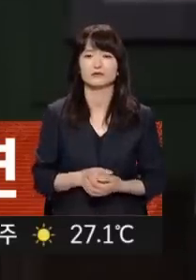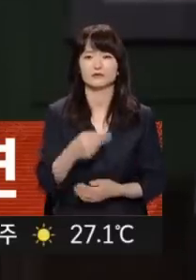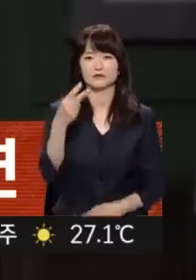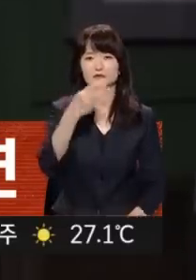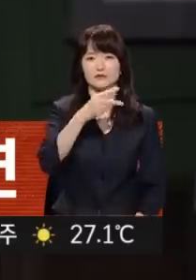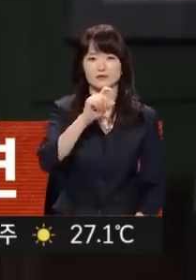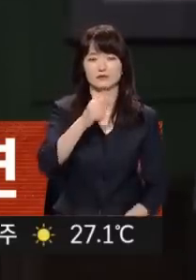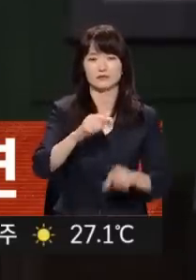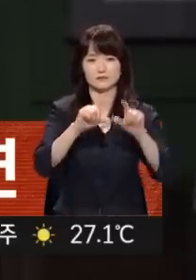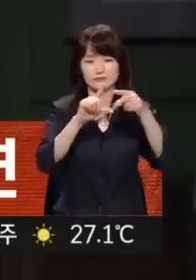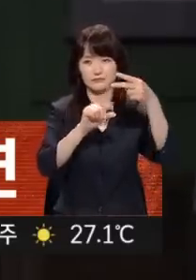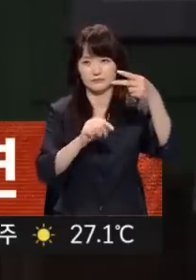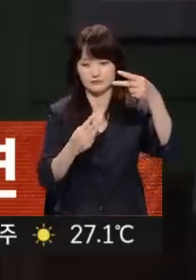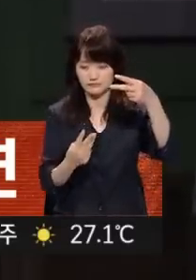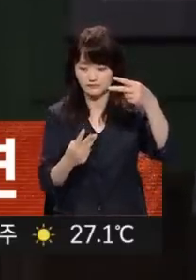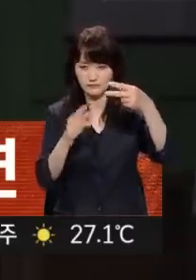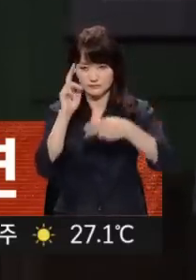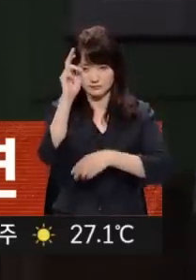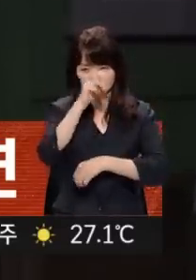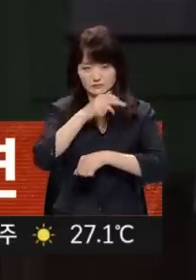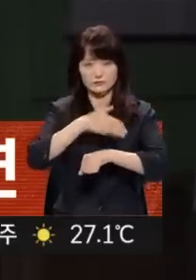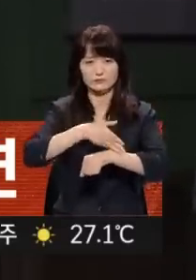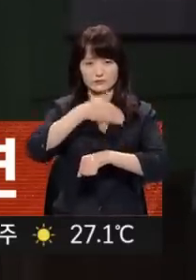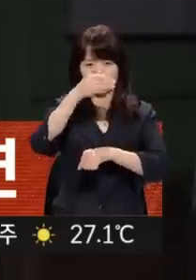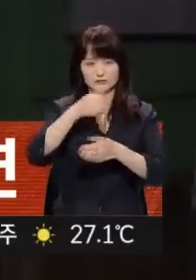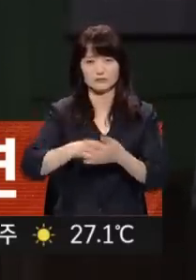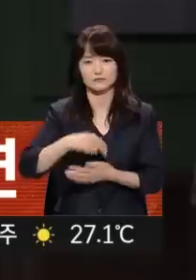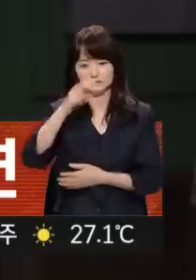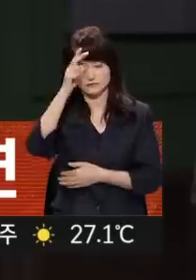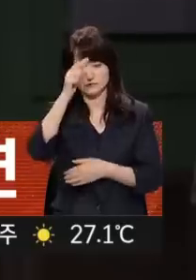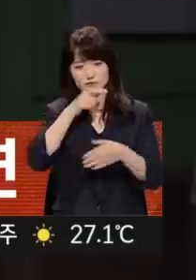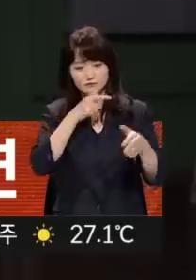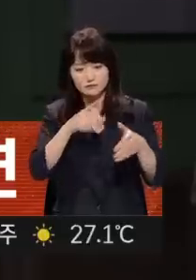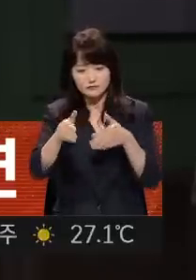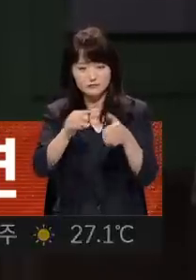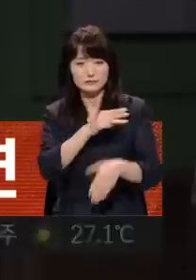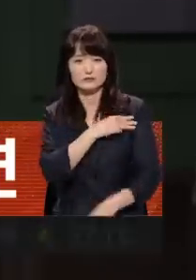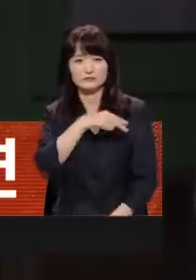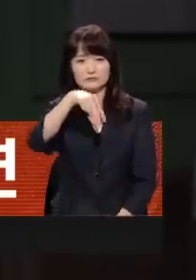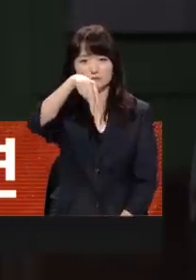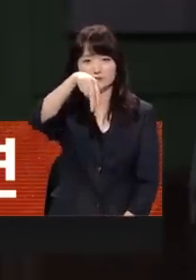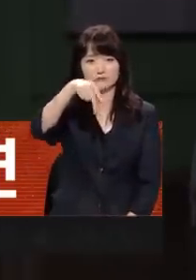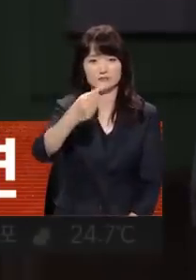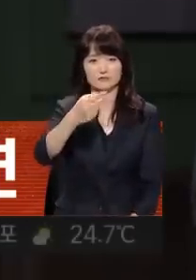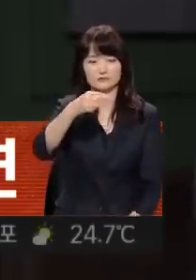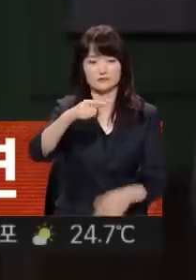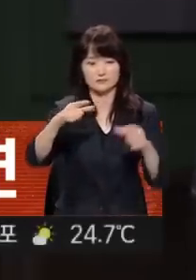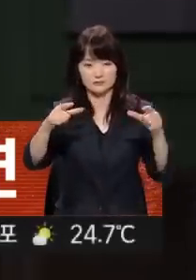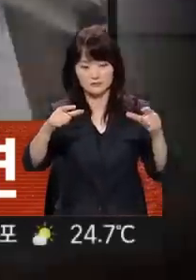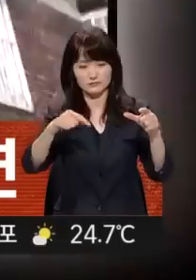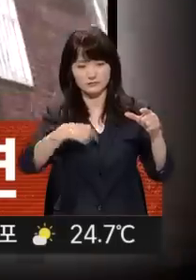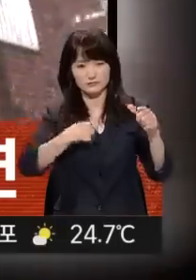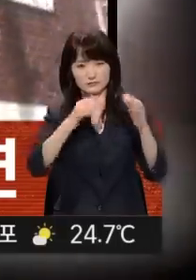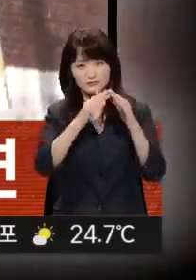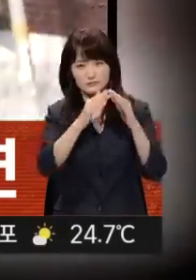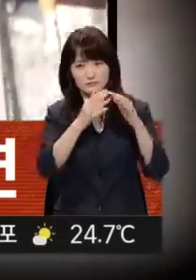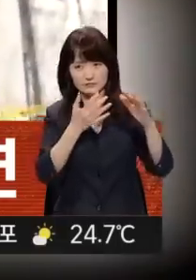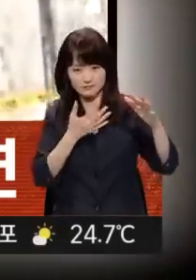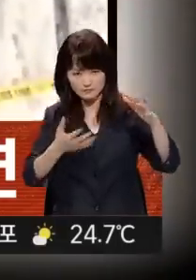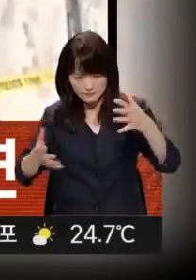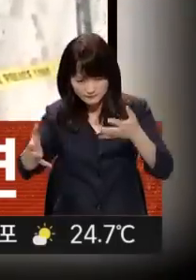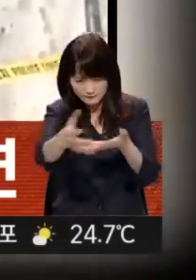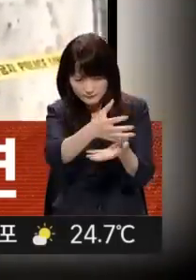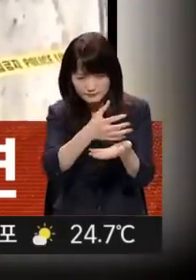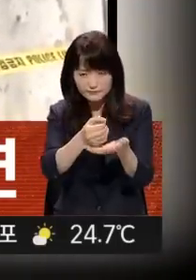2016년 2월 3일 아침 9시였습니다 경찰이 경기도 부천시 소사구에 있는 한 단독주택을 압수수색하고 있었는데